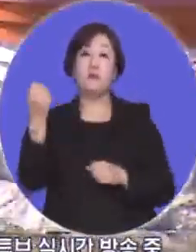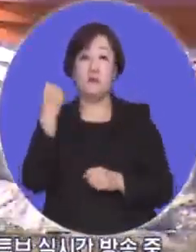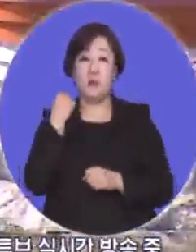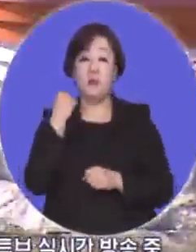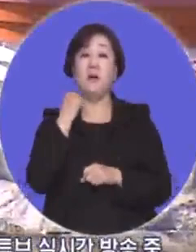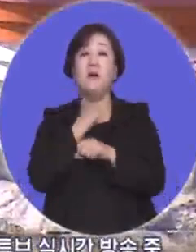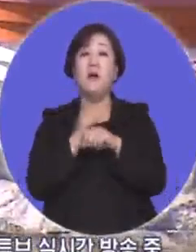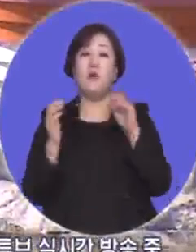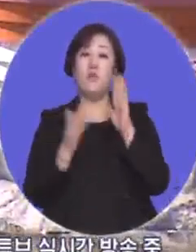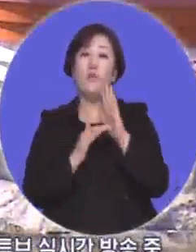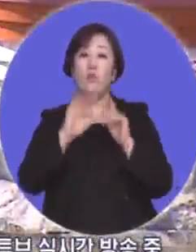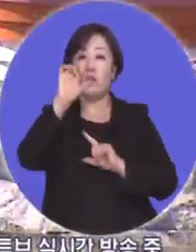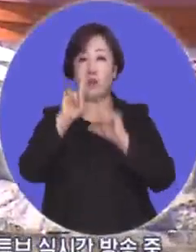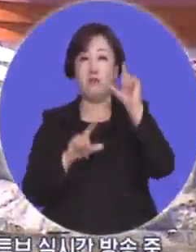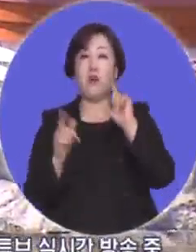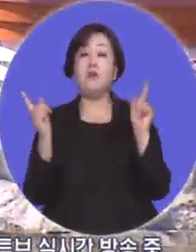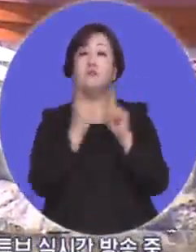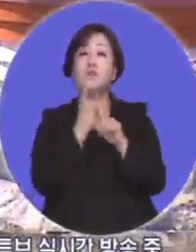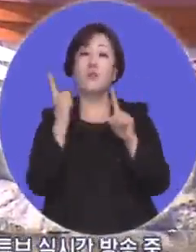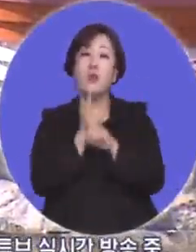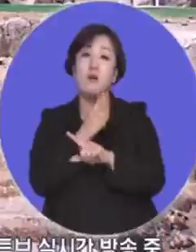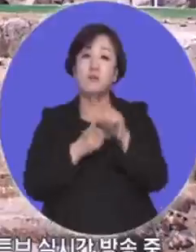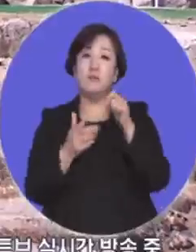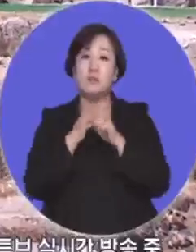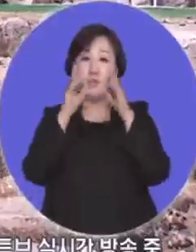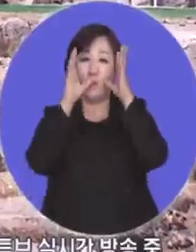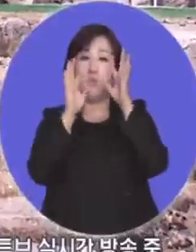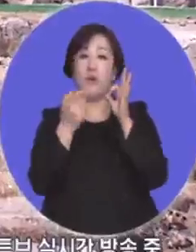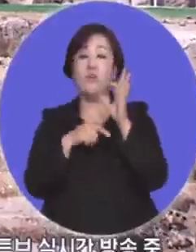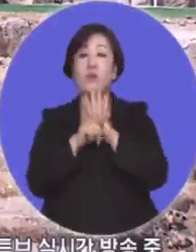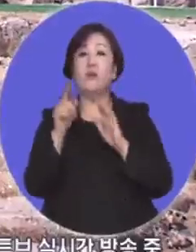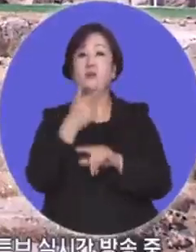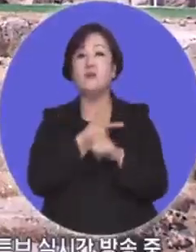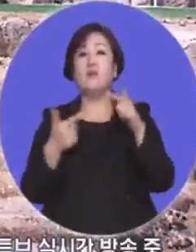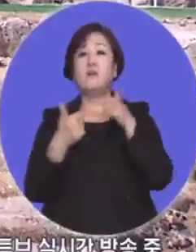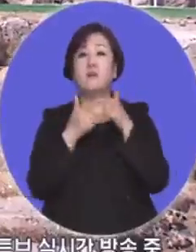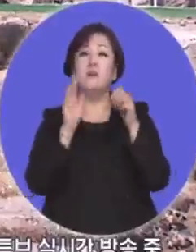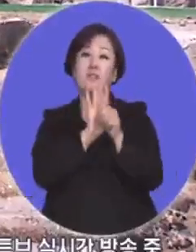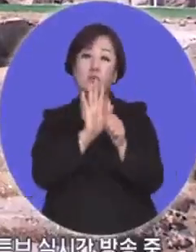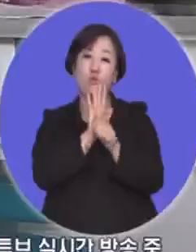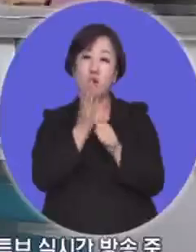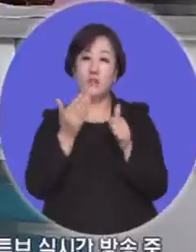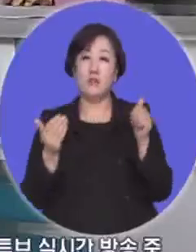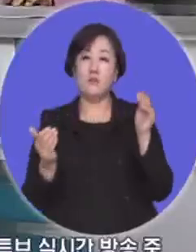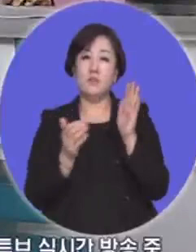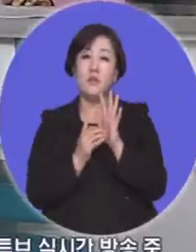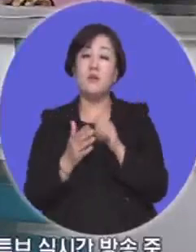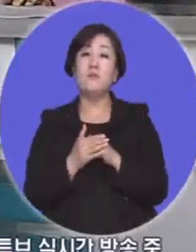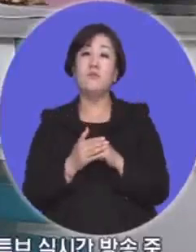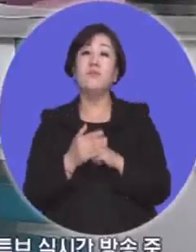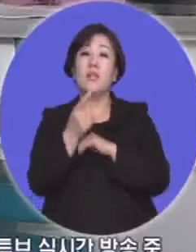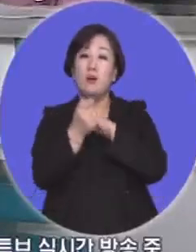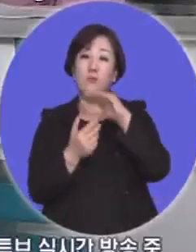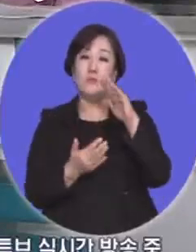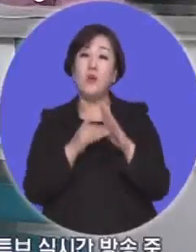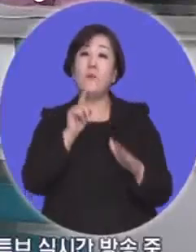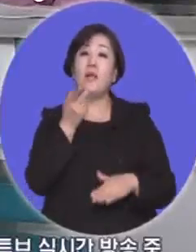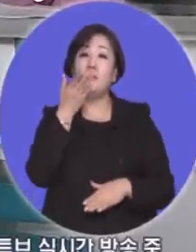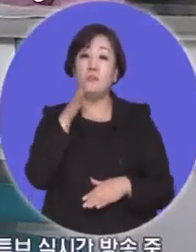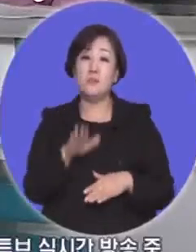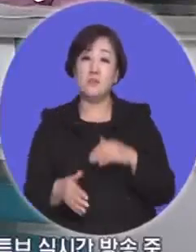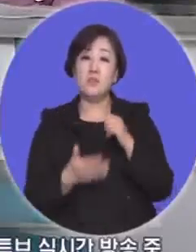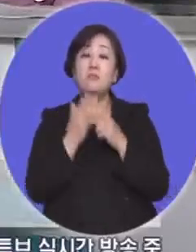챙기고 경관 조명을 추가해서 볼거리를 더하고자 했습니다. 예. 네, 조금 전 리포트에서도 언급이